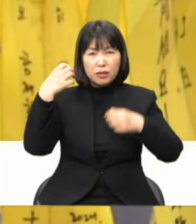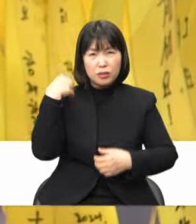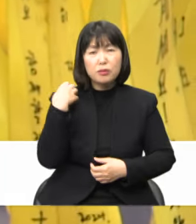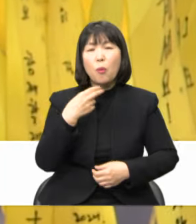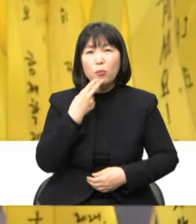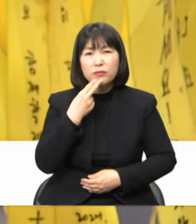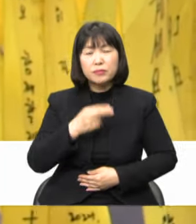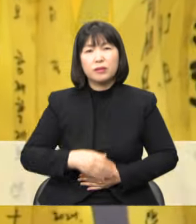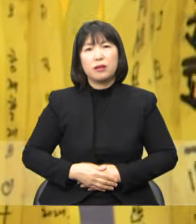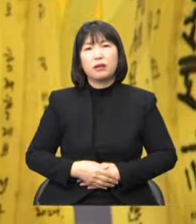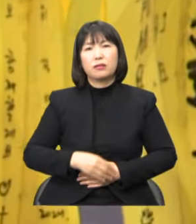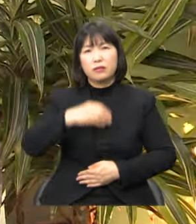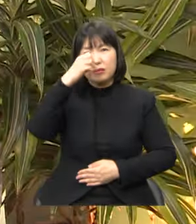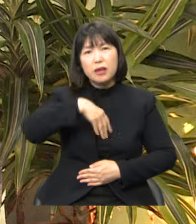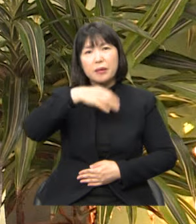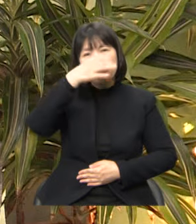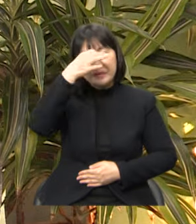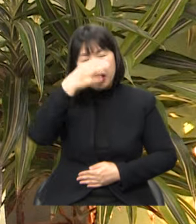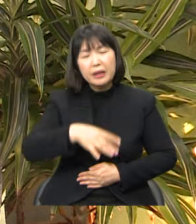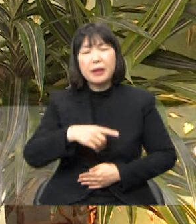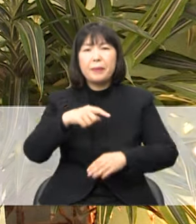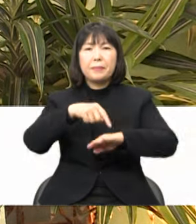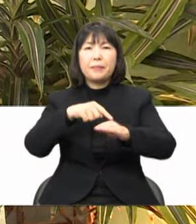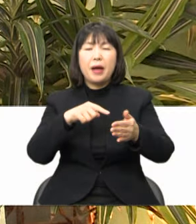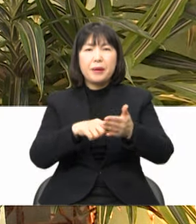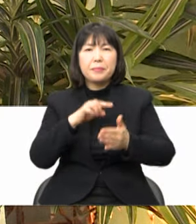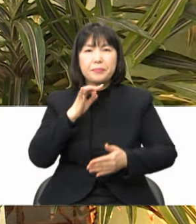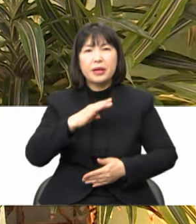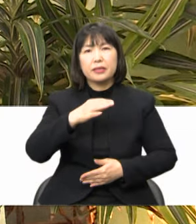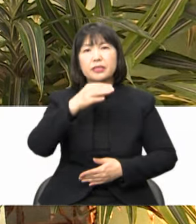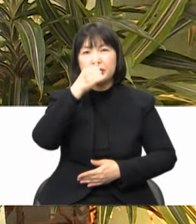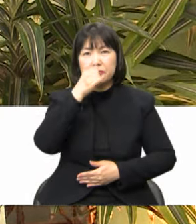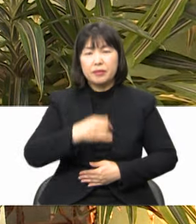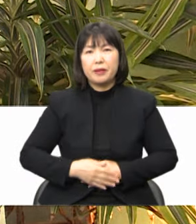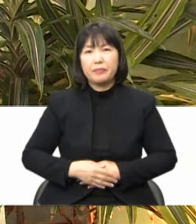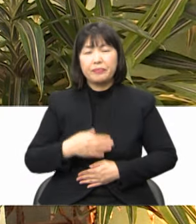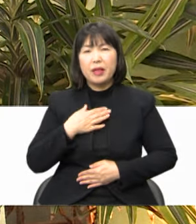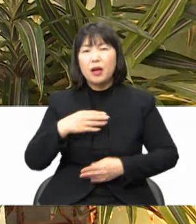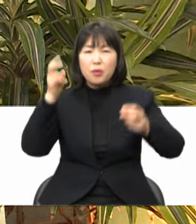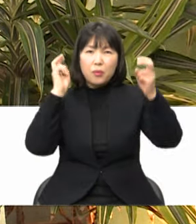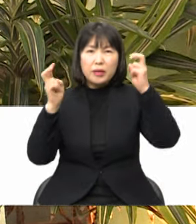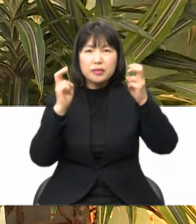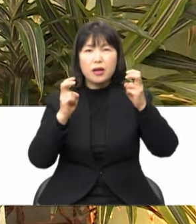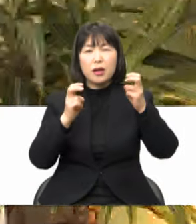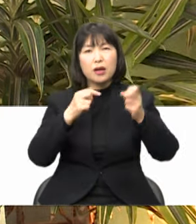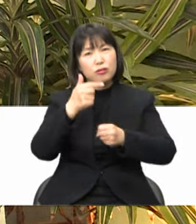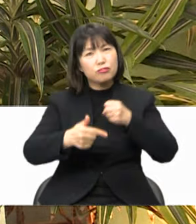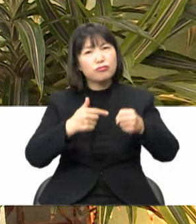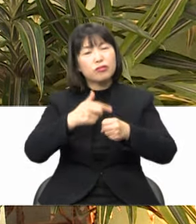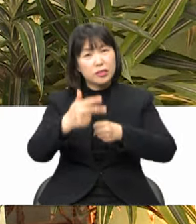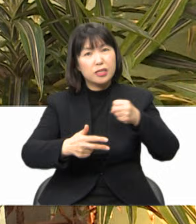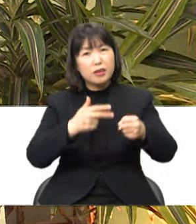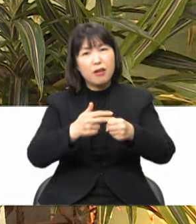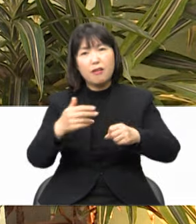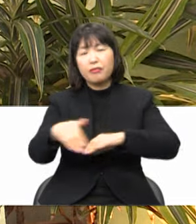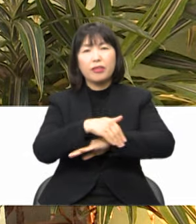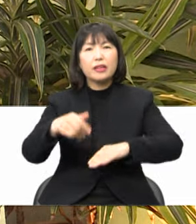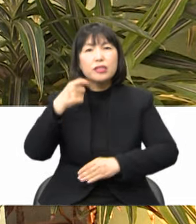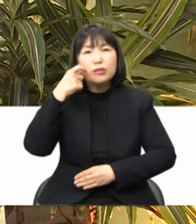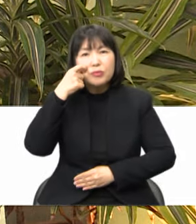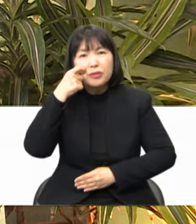미안한만이 남았습니다 그 직장 생활을 한 6 7년을 못 했거든요 경제 활동을을 못했던